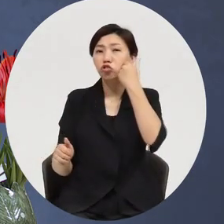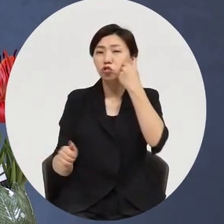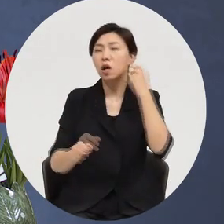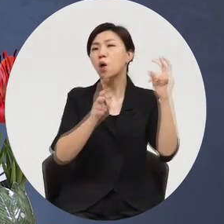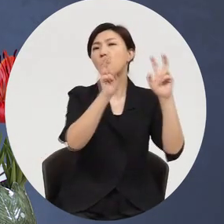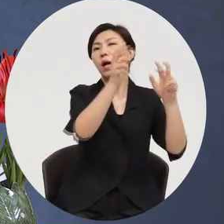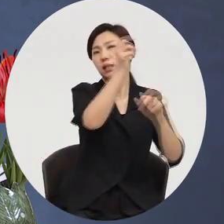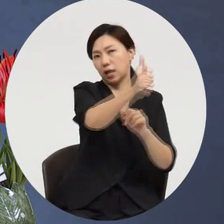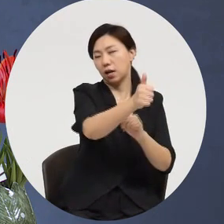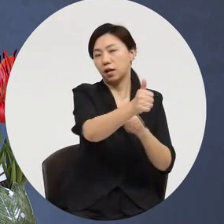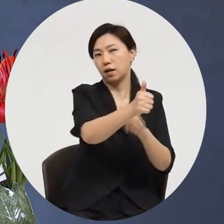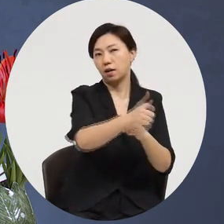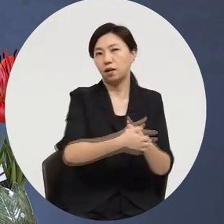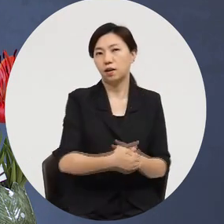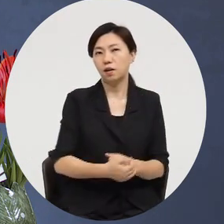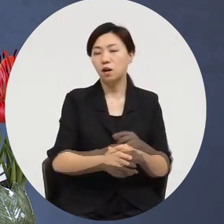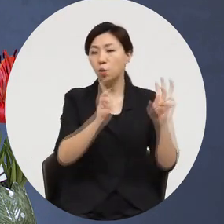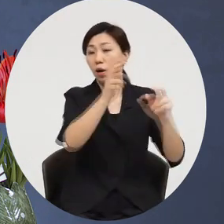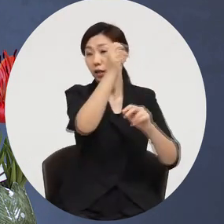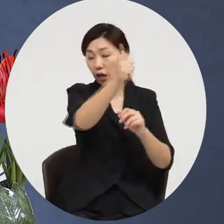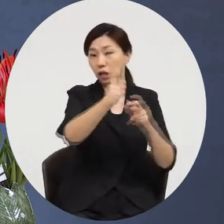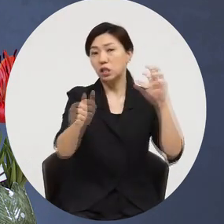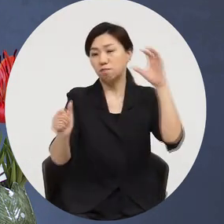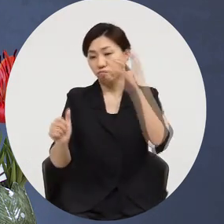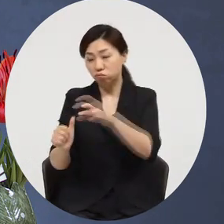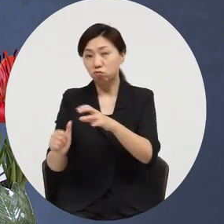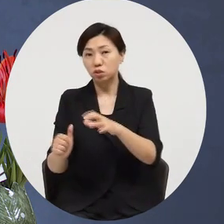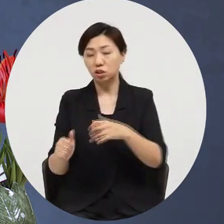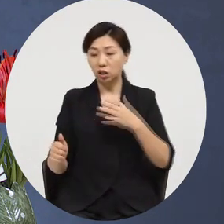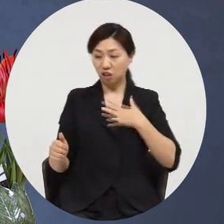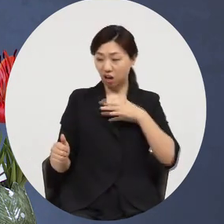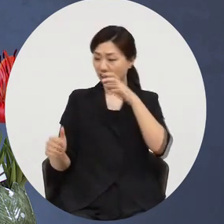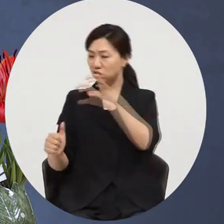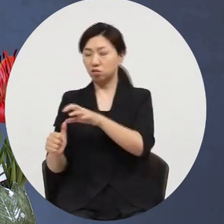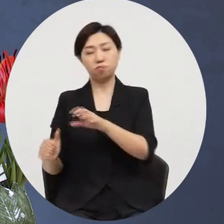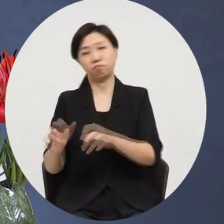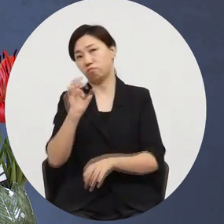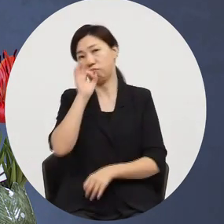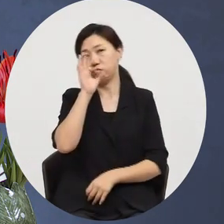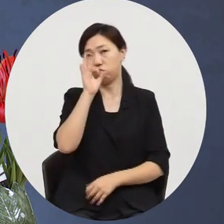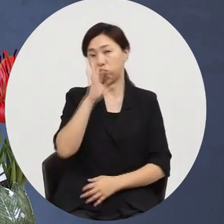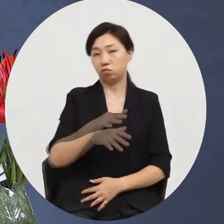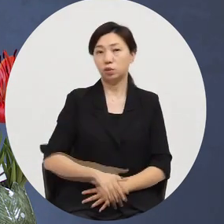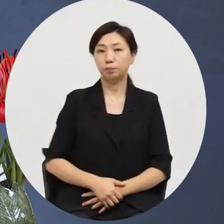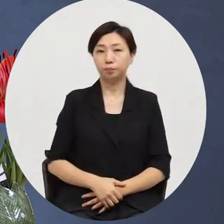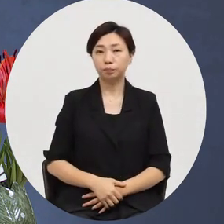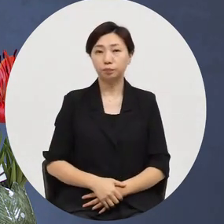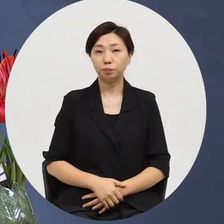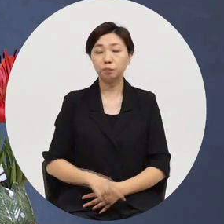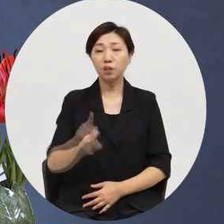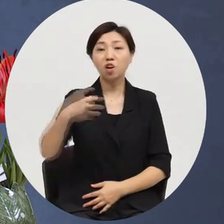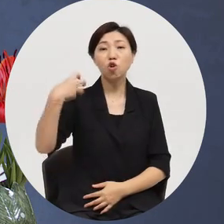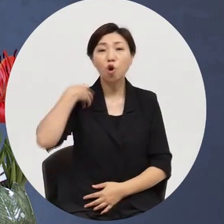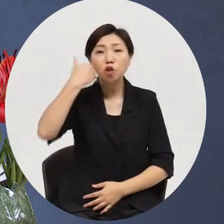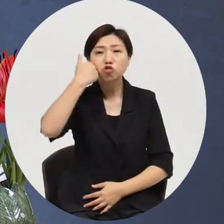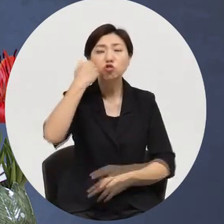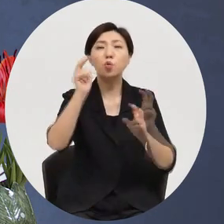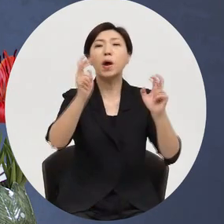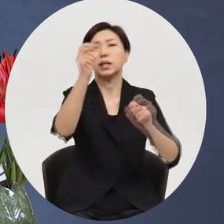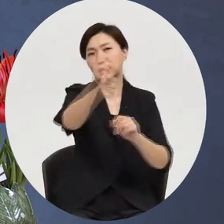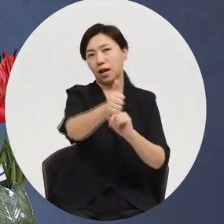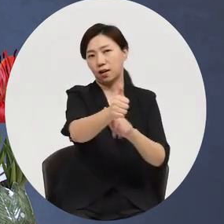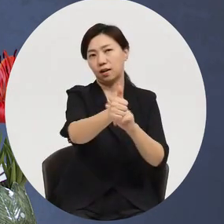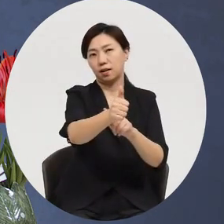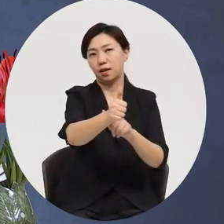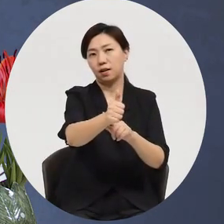사장이 지적하겠지. 사장이 지적을 하지 자기가 지적하면 그 사람 기분 나쁘다는 그건 사장의 일이지 자기 일이 아니야.